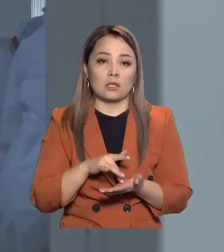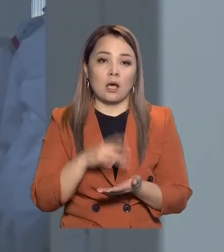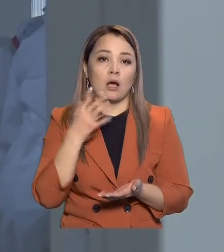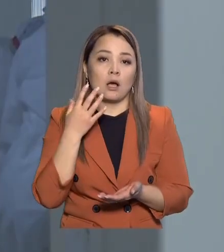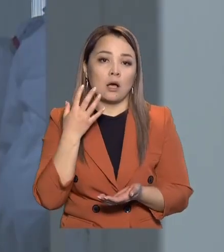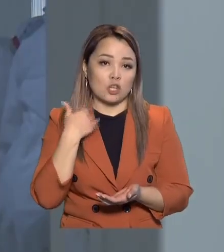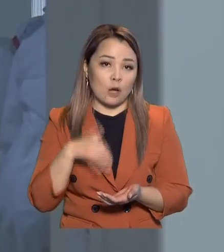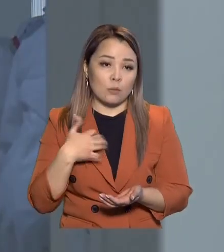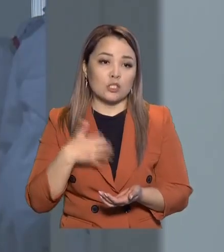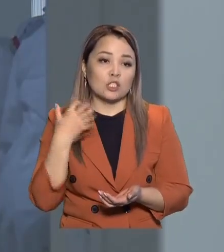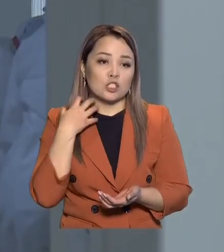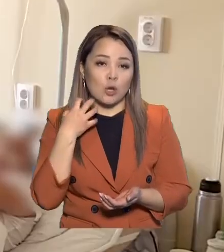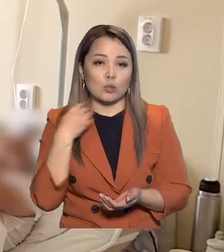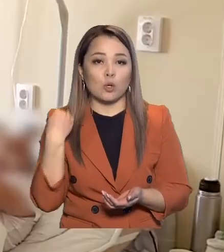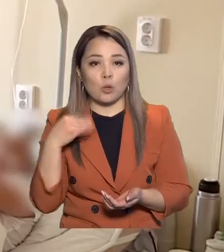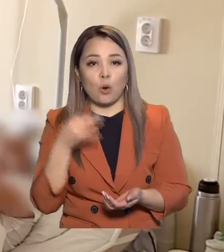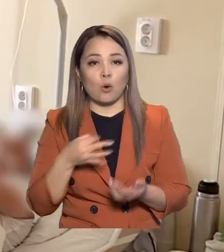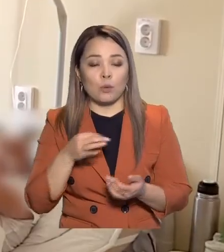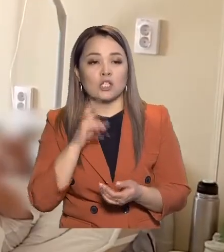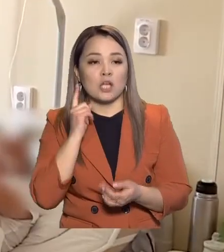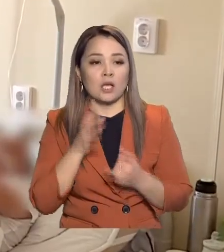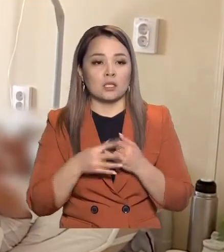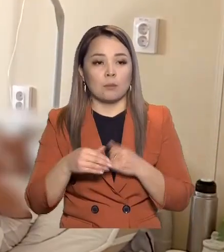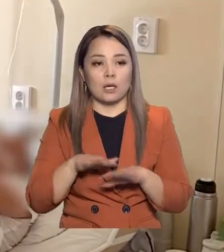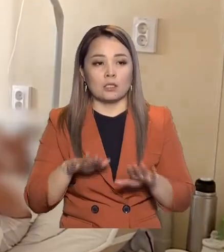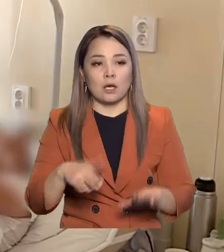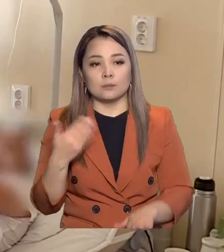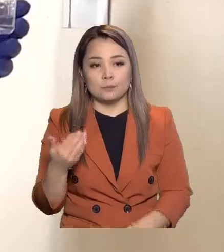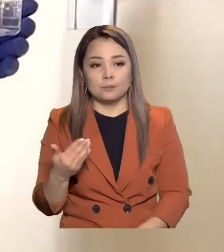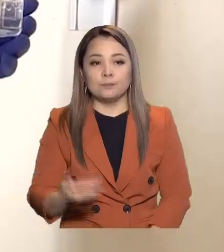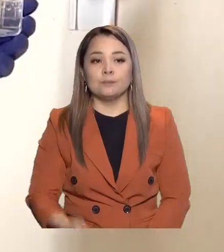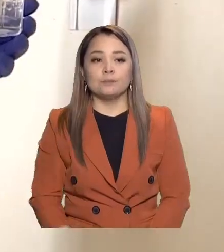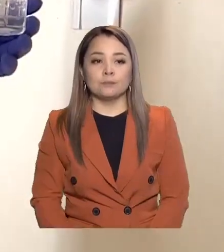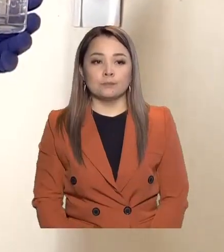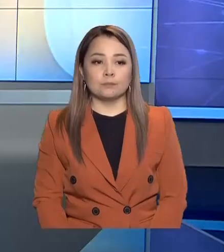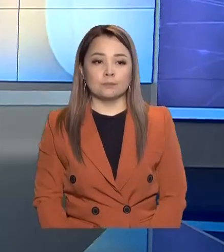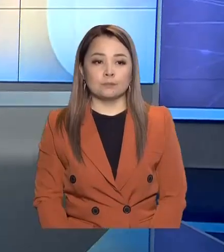Жамбыл, Қызылорда, Маңғыстау, Түркістан облыстары жасыл аймақта.